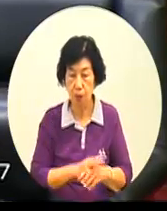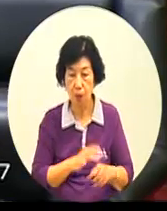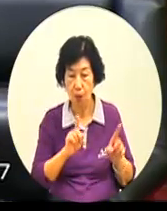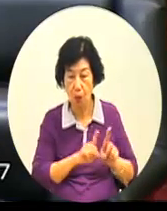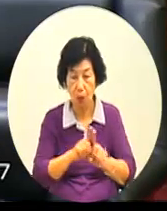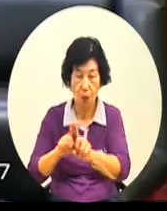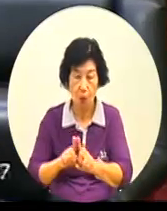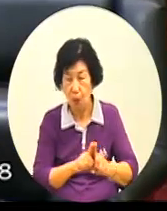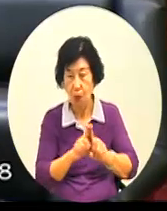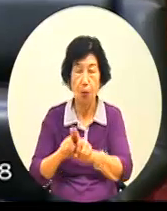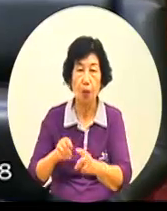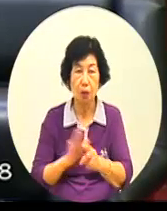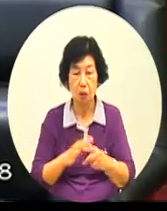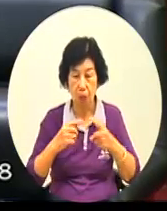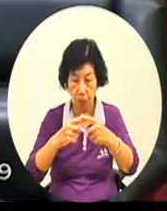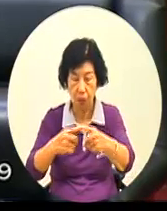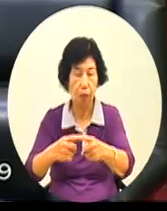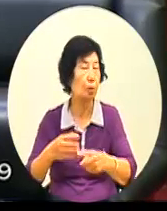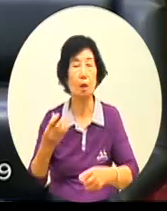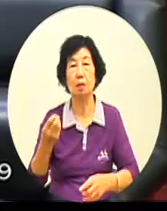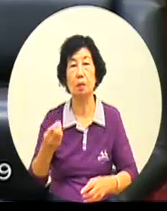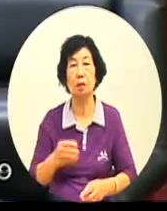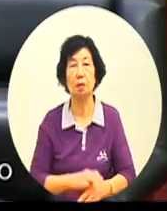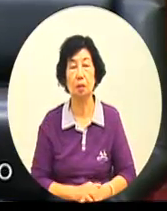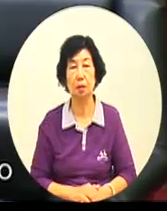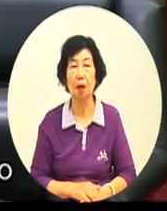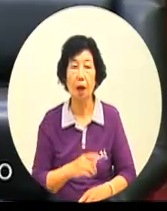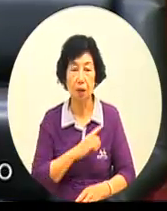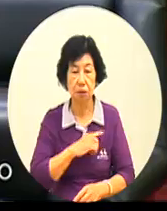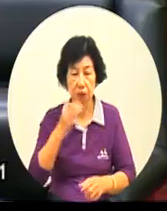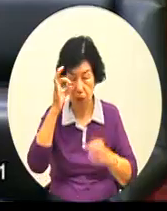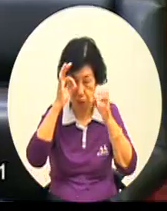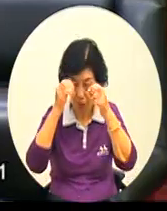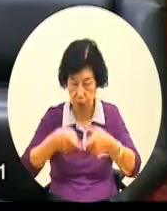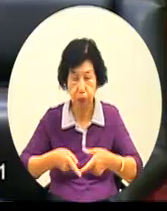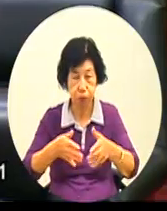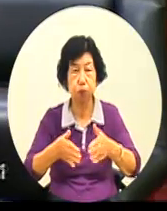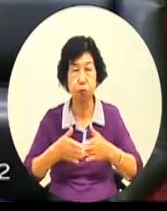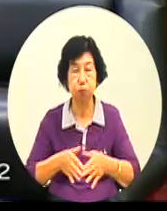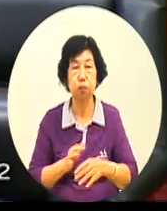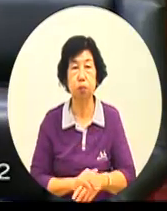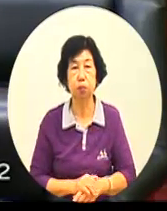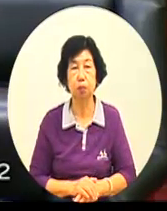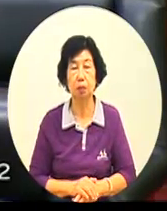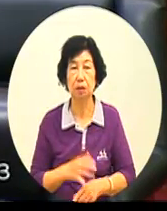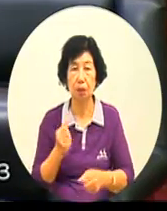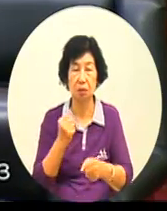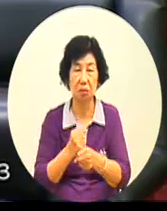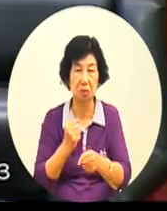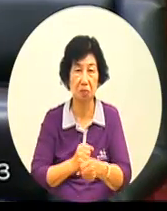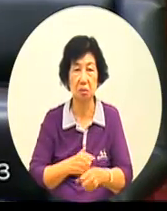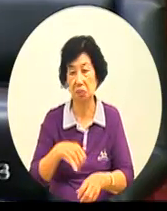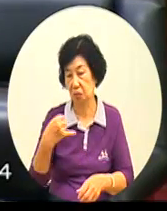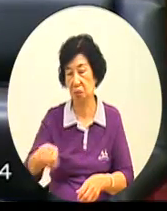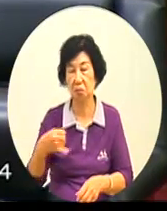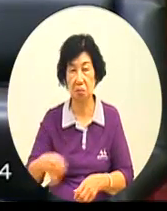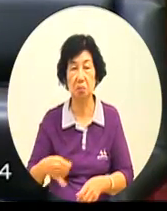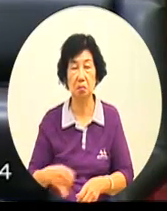任何的会刊，这个是你要值得检讨的地方。我觉得你们的效率太差，